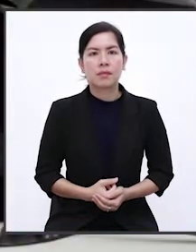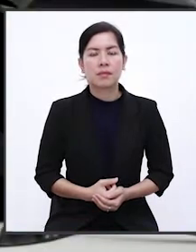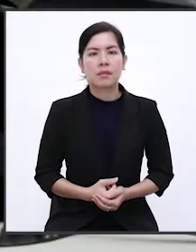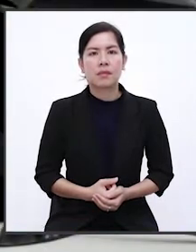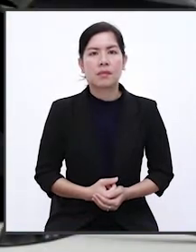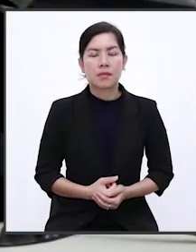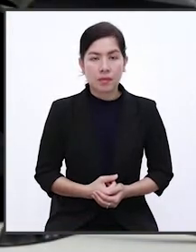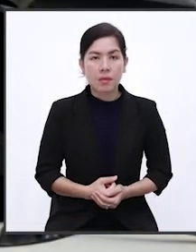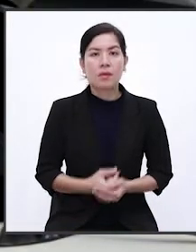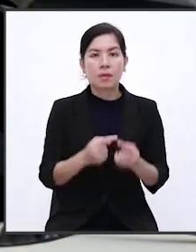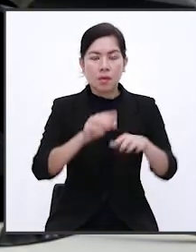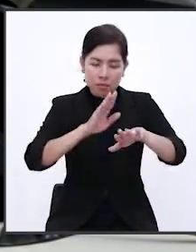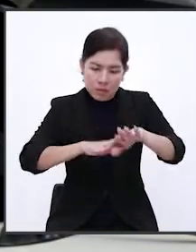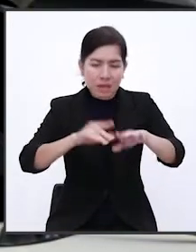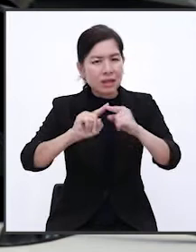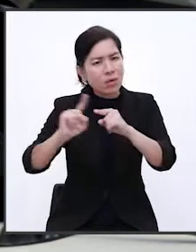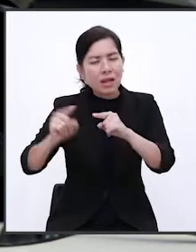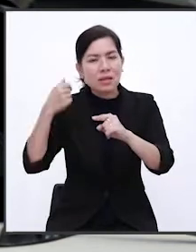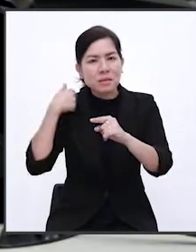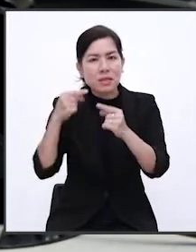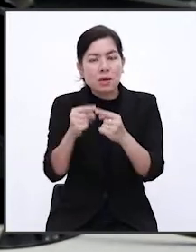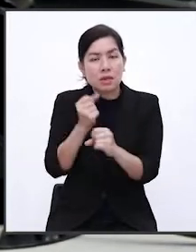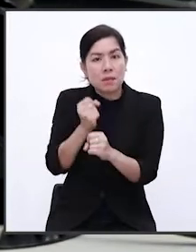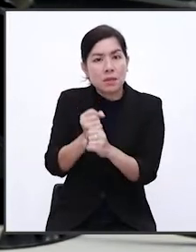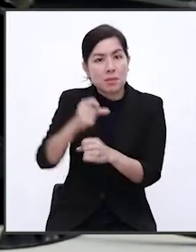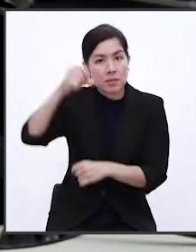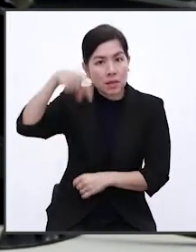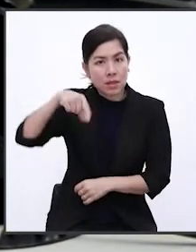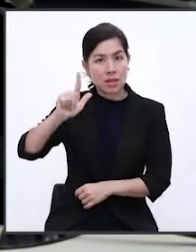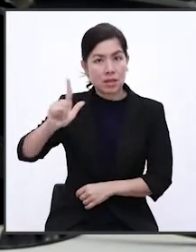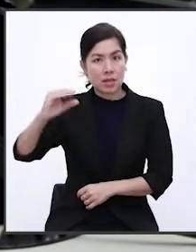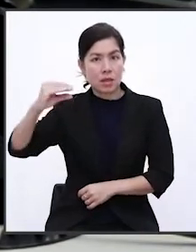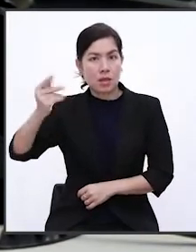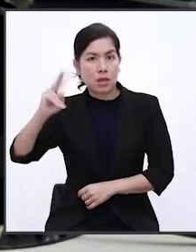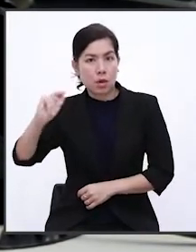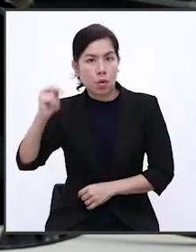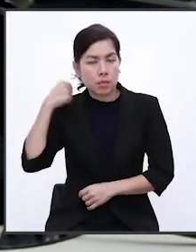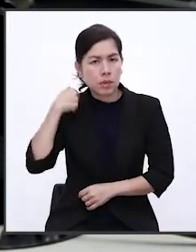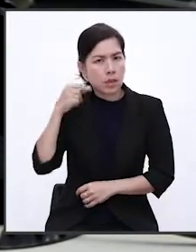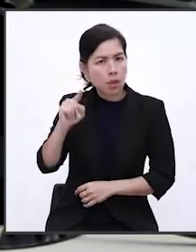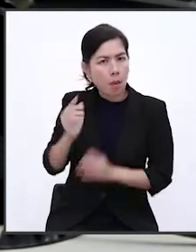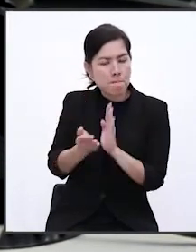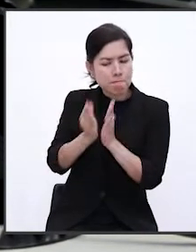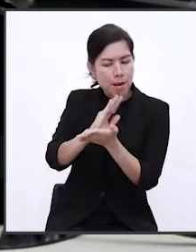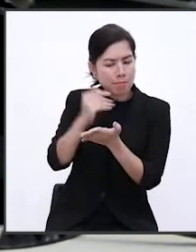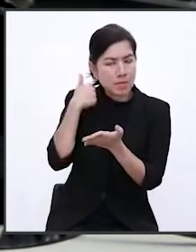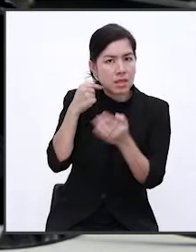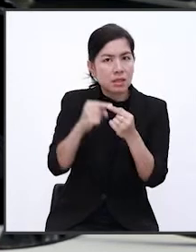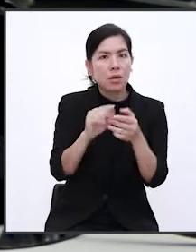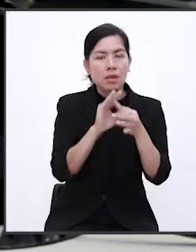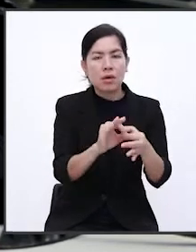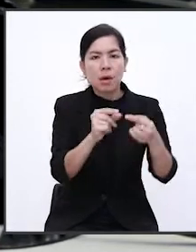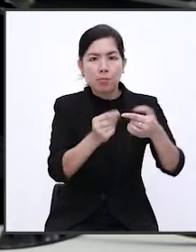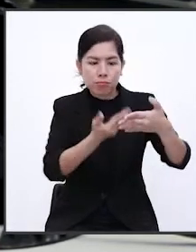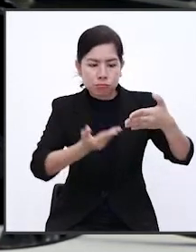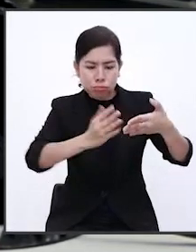อวัยวะเทียมเสมือนจริงที่ทำจากซิลิโคนนะคะมีที่มาจากการที่เรามีพัฒนาการของเทคโนโลยีที่จะช่วยผู้พิการ